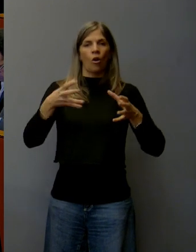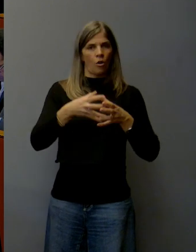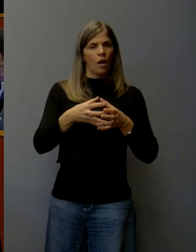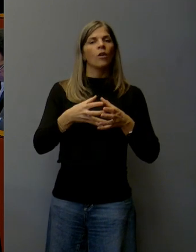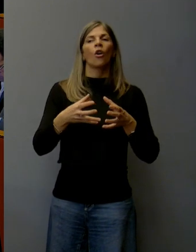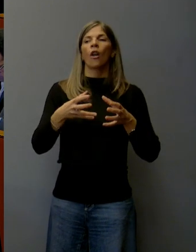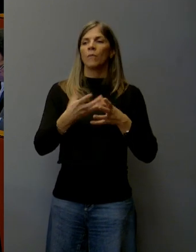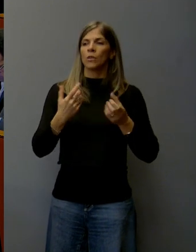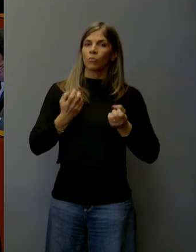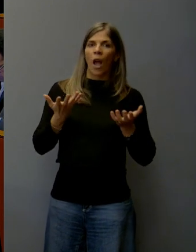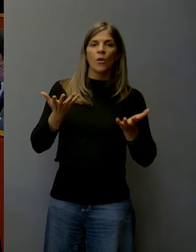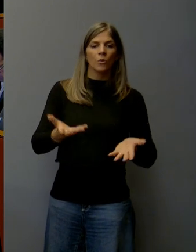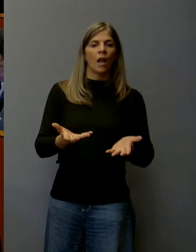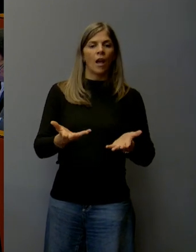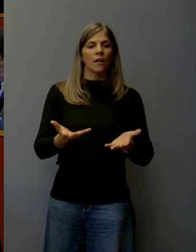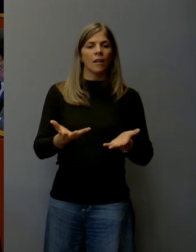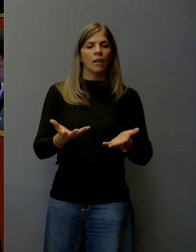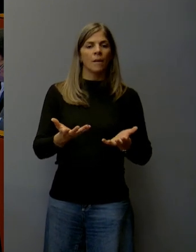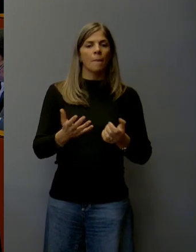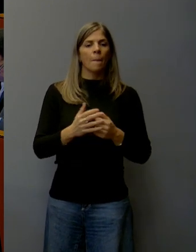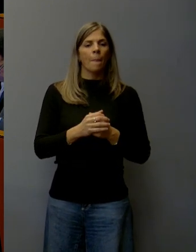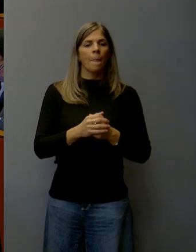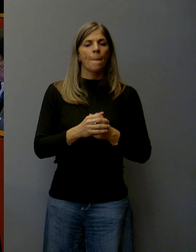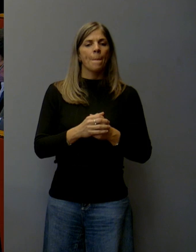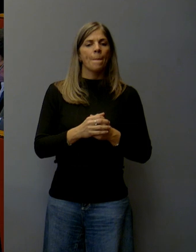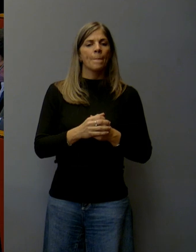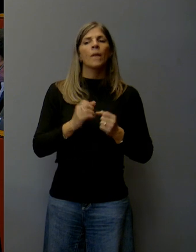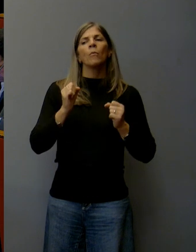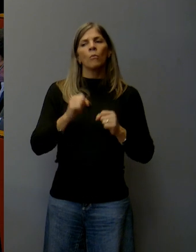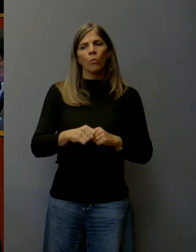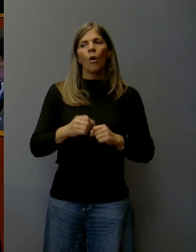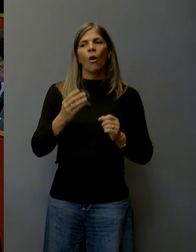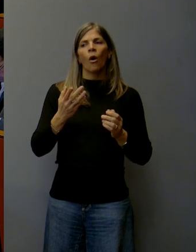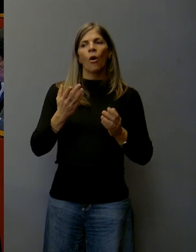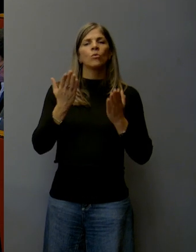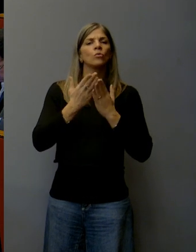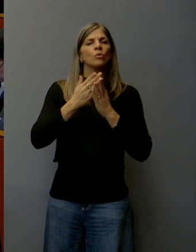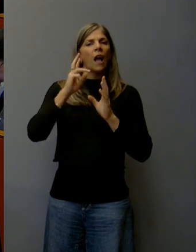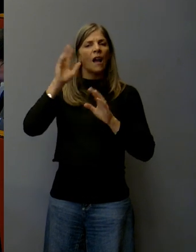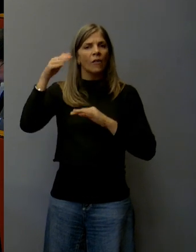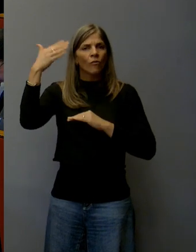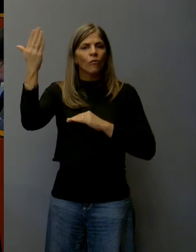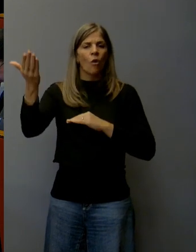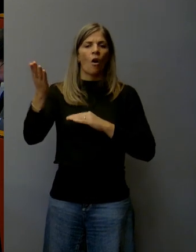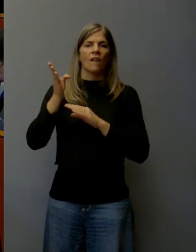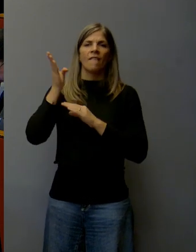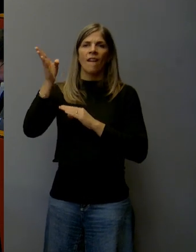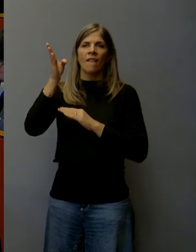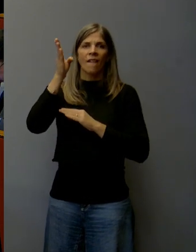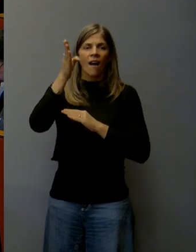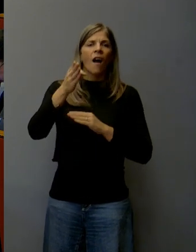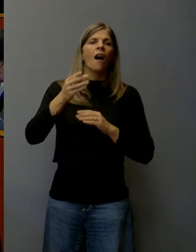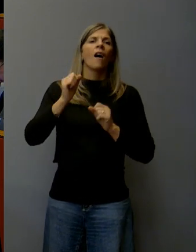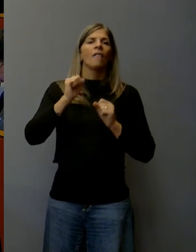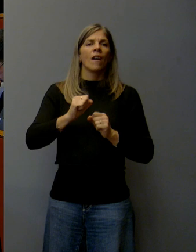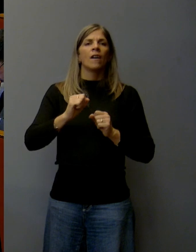laddove può fare una scelta che per cui va a studiare all'estero va a studiare fuori dalla nostra regione va a studiare fuori dalla nostra